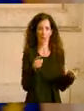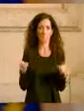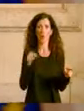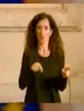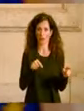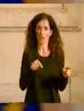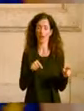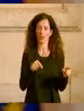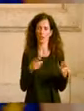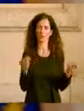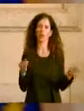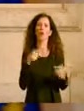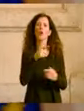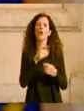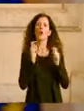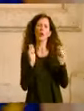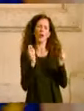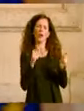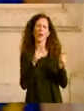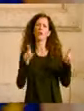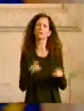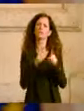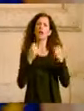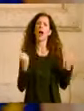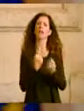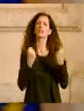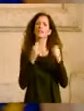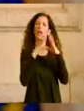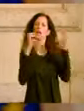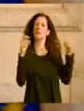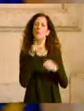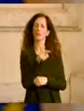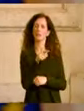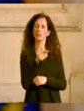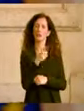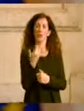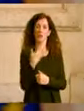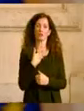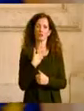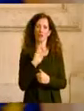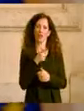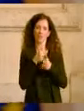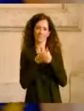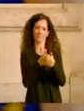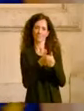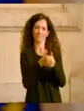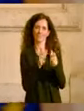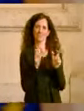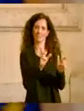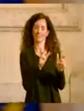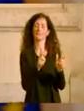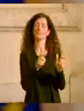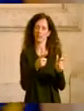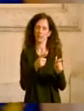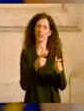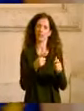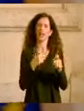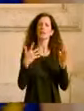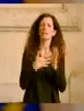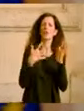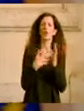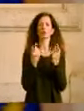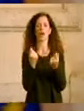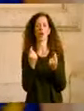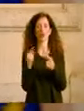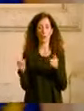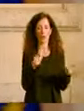sono attività imprenditoriali assoggettate alle ristrettezze, vivono le difficoltà economiche, sociali di